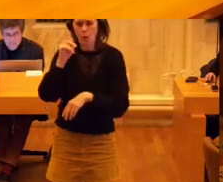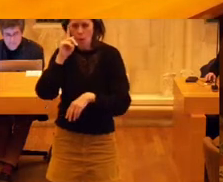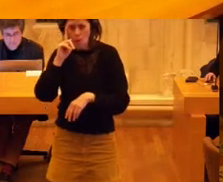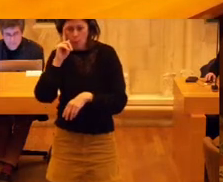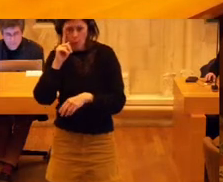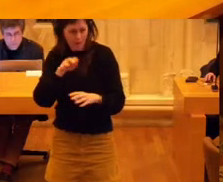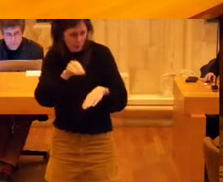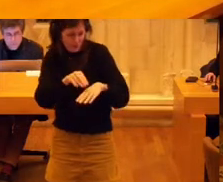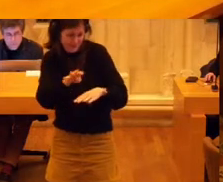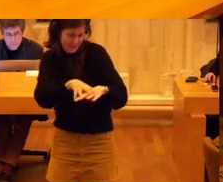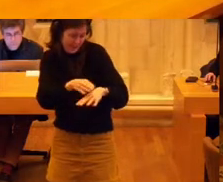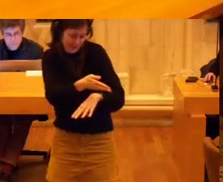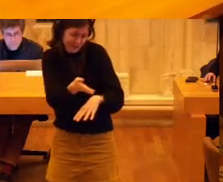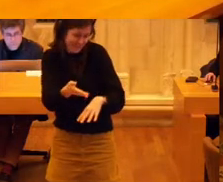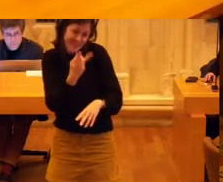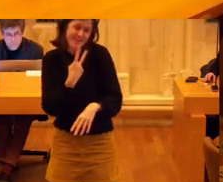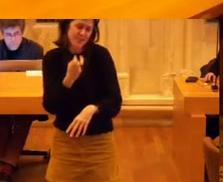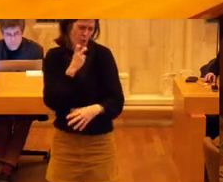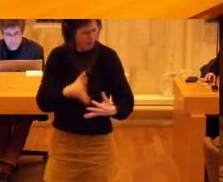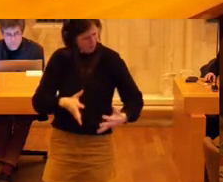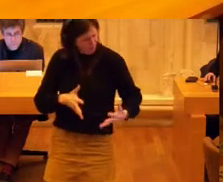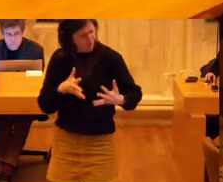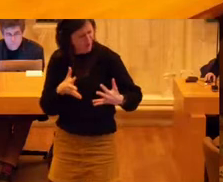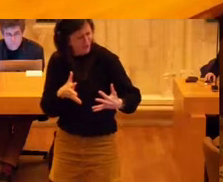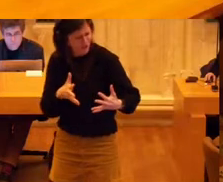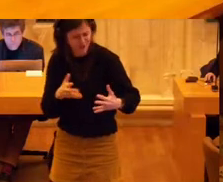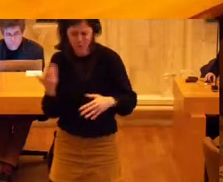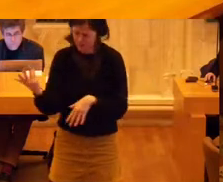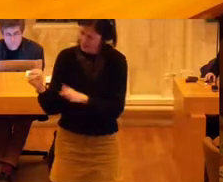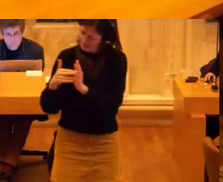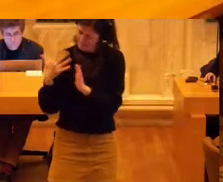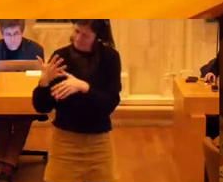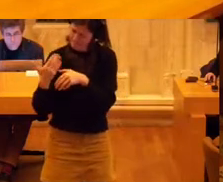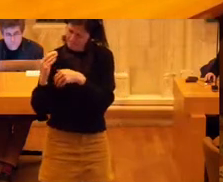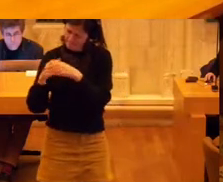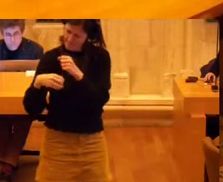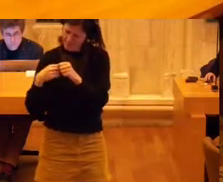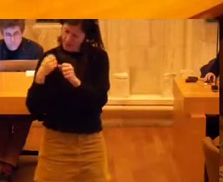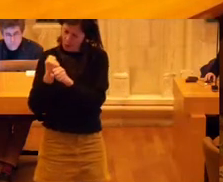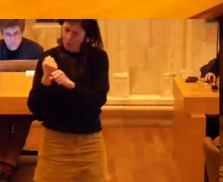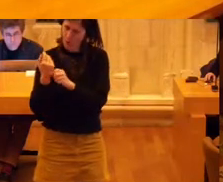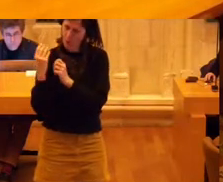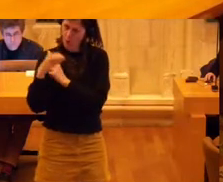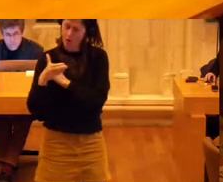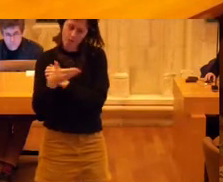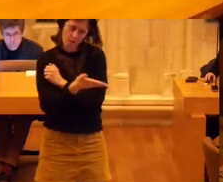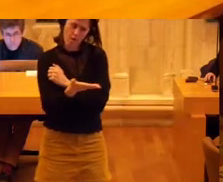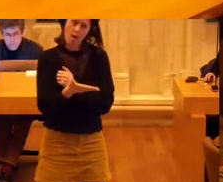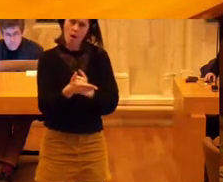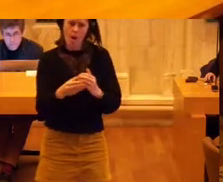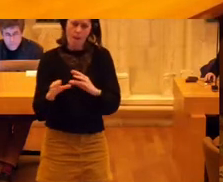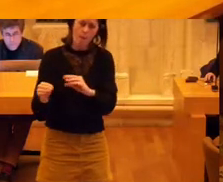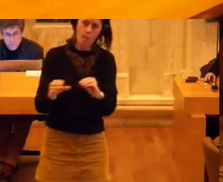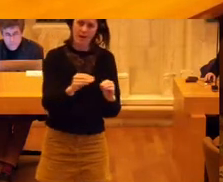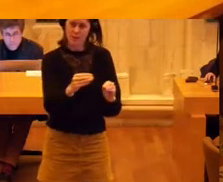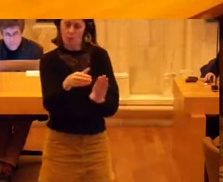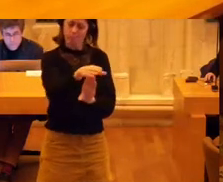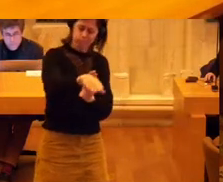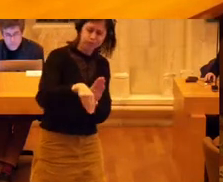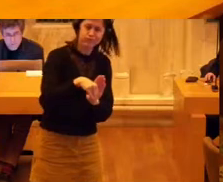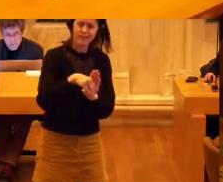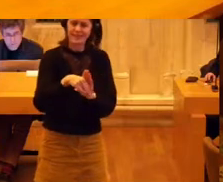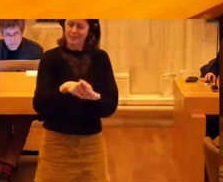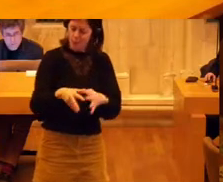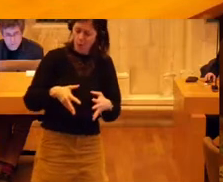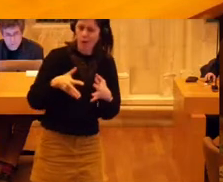ces conseillers de quartier, et que pour le millénaire, effectivement, l'engagement des habitants sera fondamental. Donc on va pouvoir commencer à travailler ça